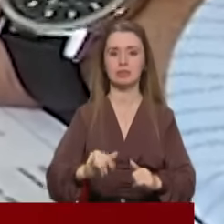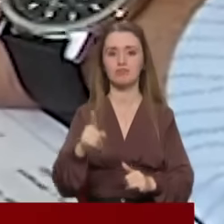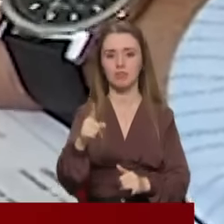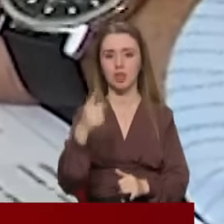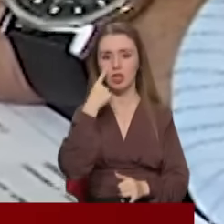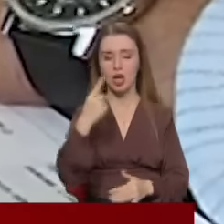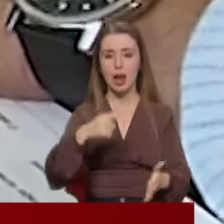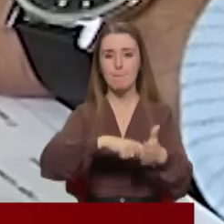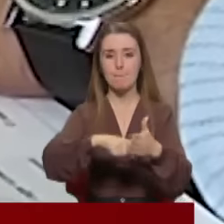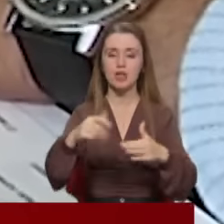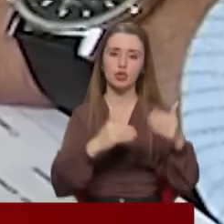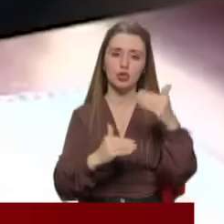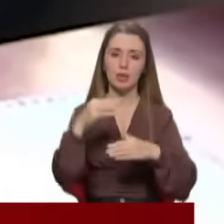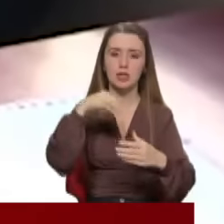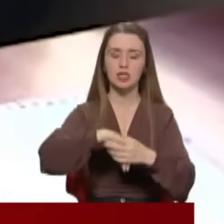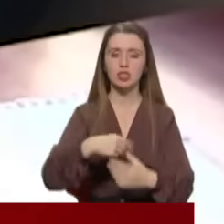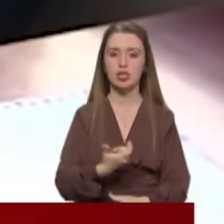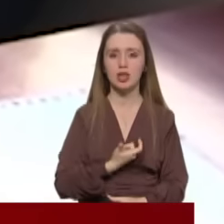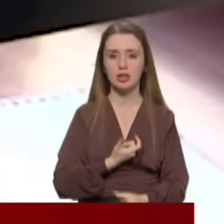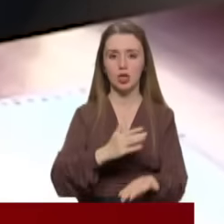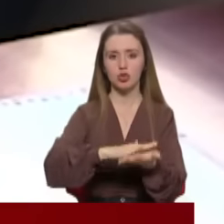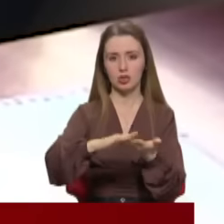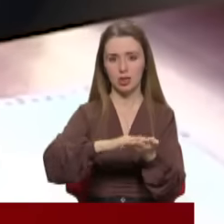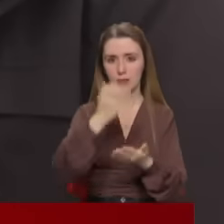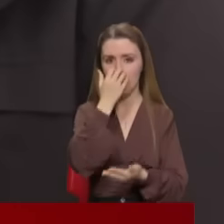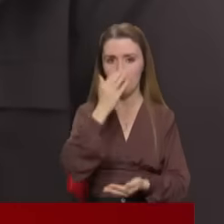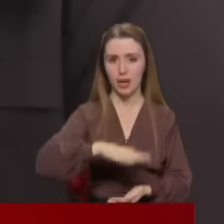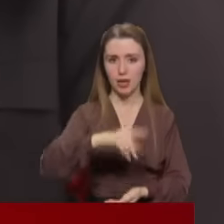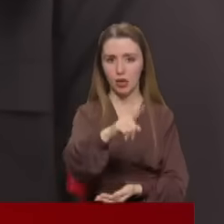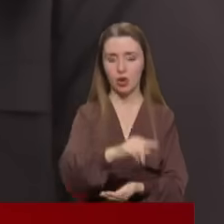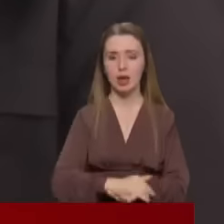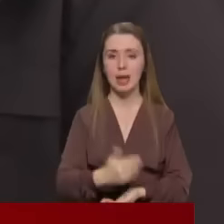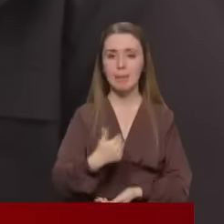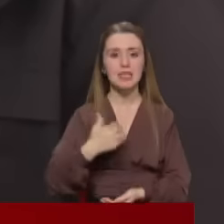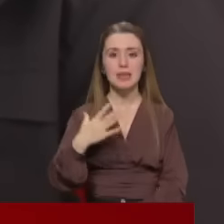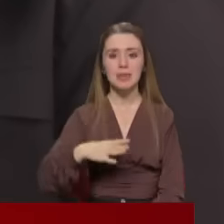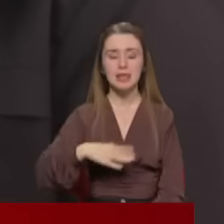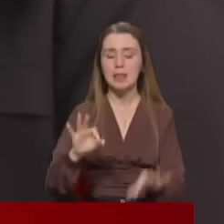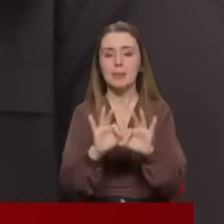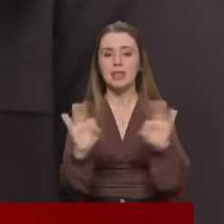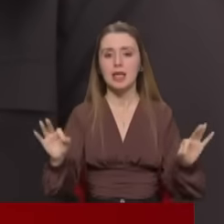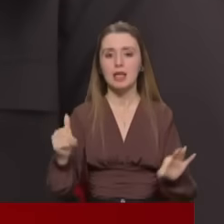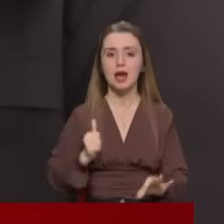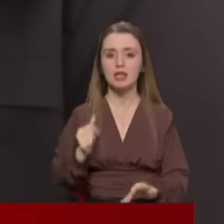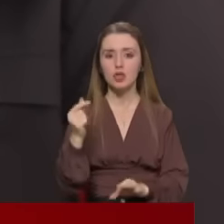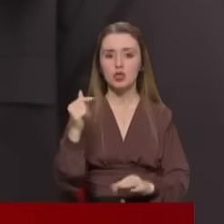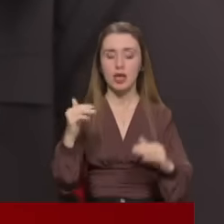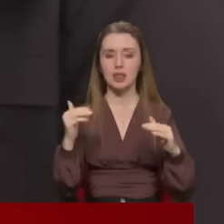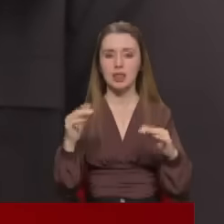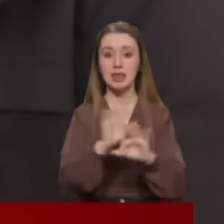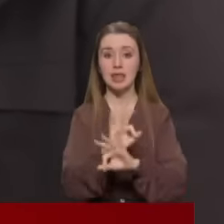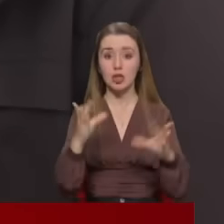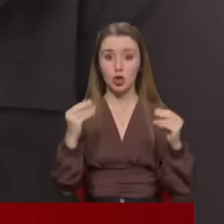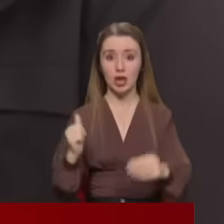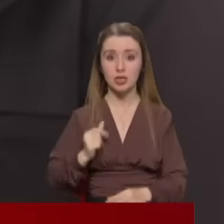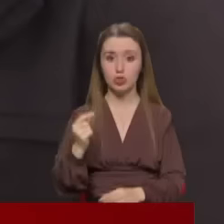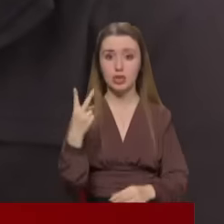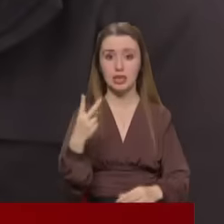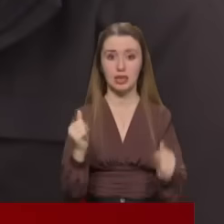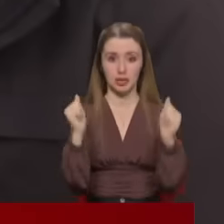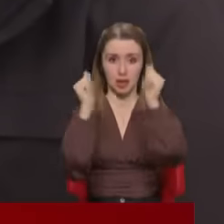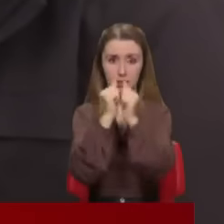düzeyde bir maaş için yasal bir düzenleme bekliyorlar. Bizim talebimiz zaten net askeri ücretin, net olan askeri ücretin iki